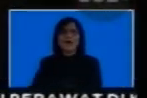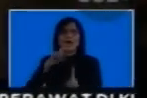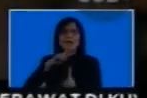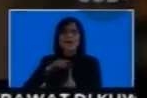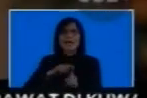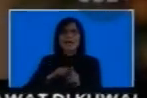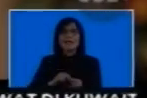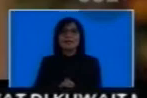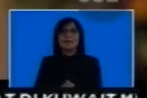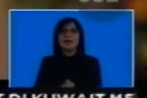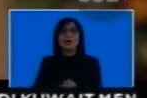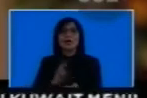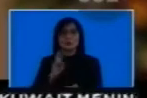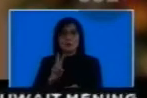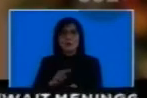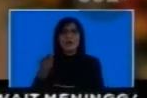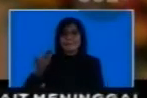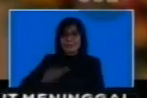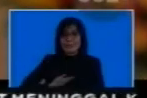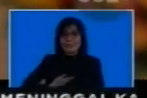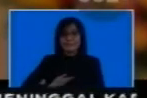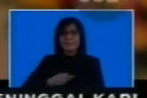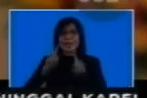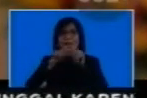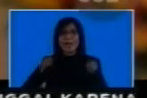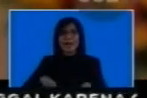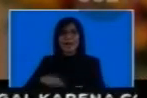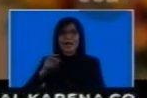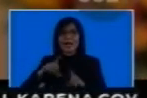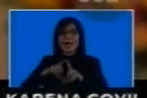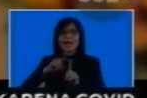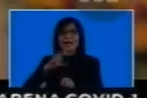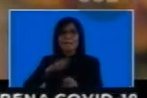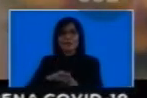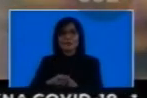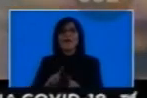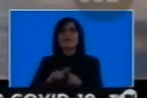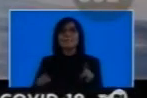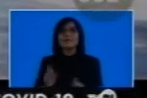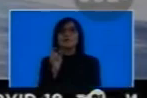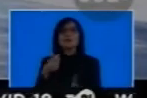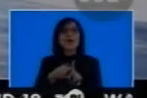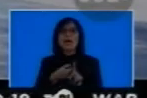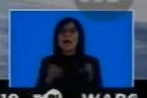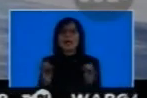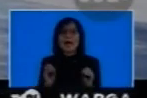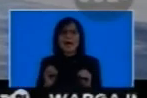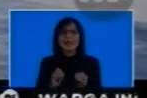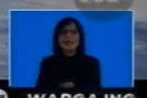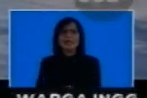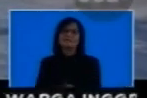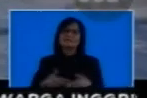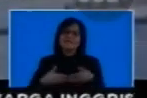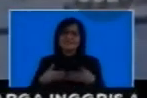Tanggal 20 Juni, kami menerima raport kenaikan kelas tanpa UKK. Rasanya